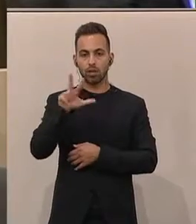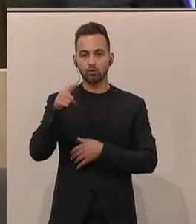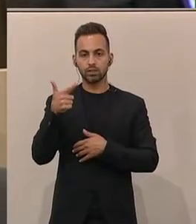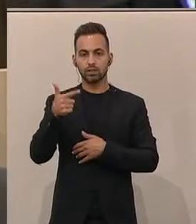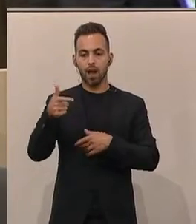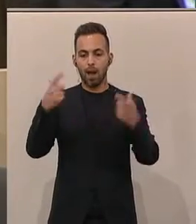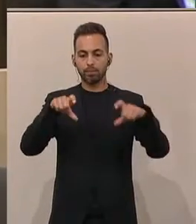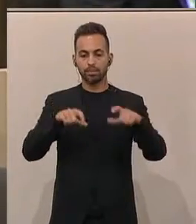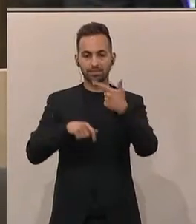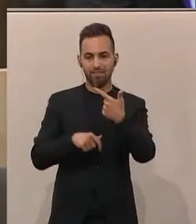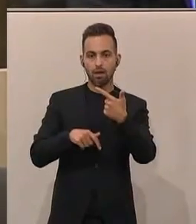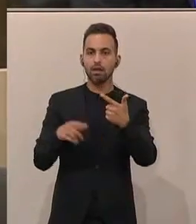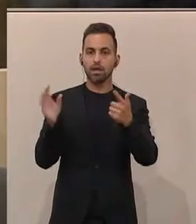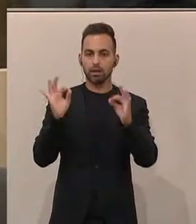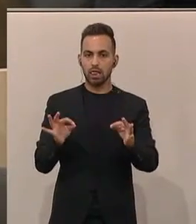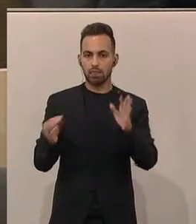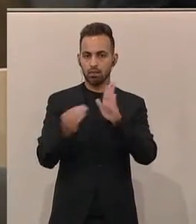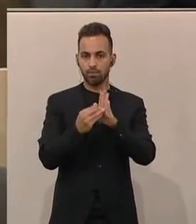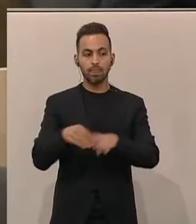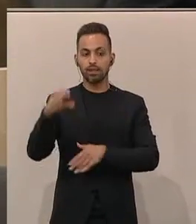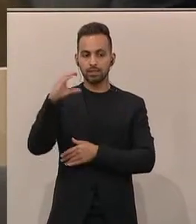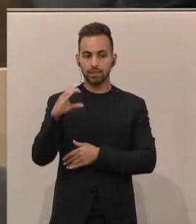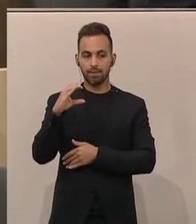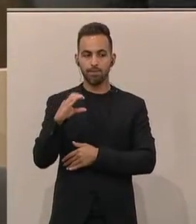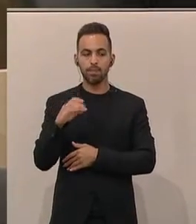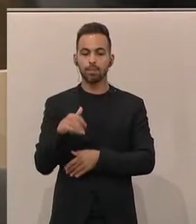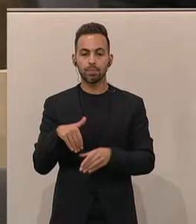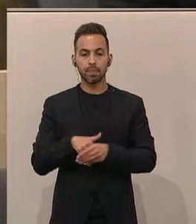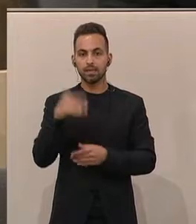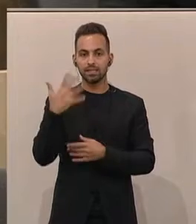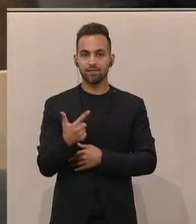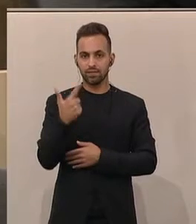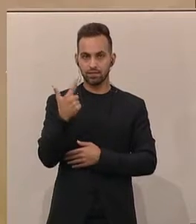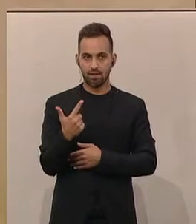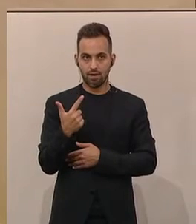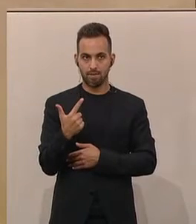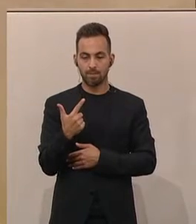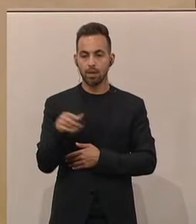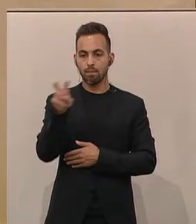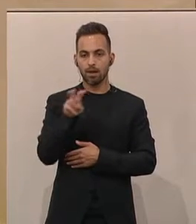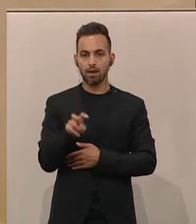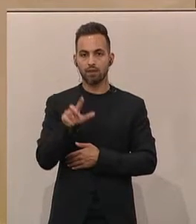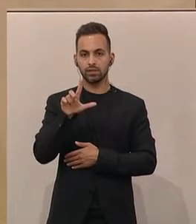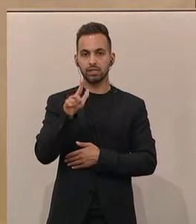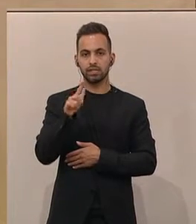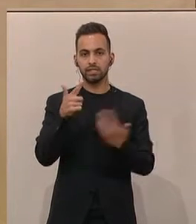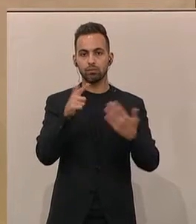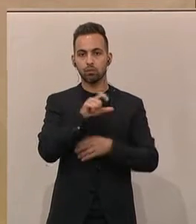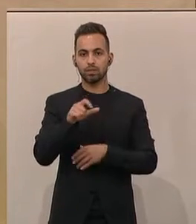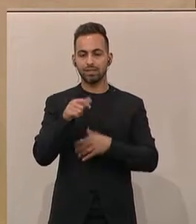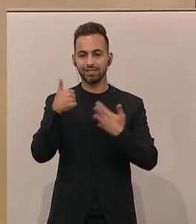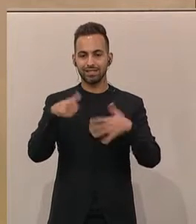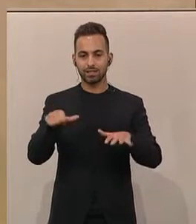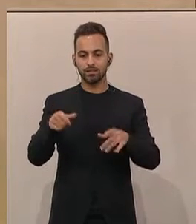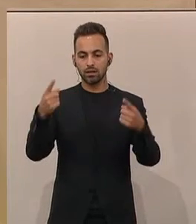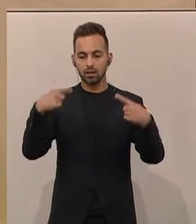2 gilt entsprechend. C. In Ziffer 2 wird in § 716 nach Absatz 7 folgender